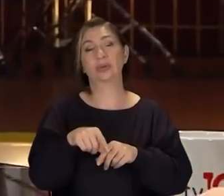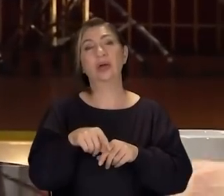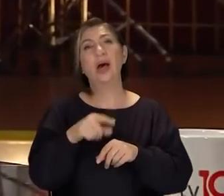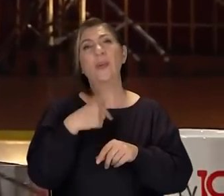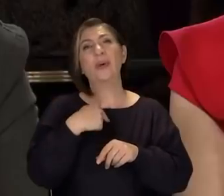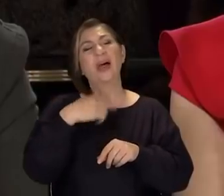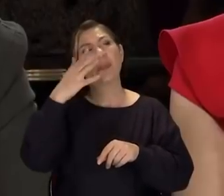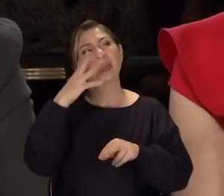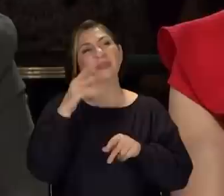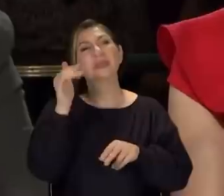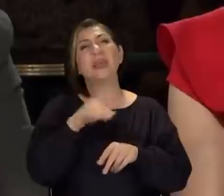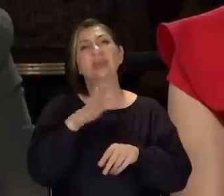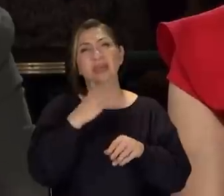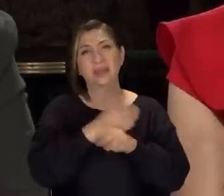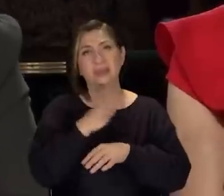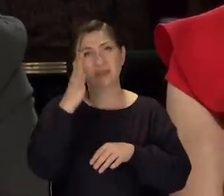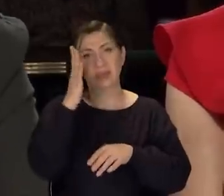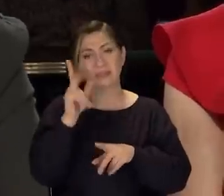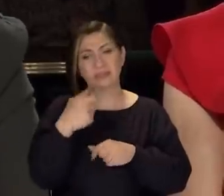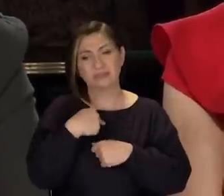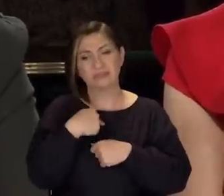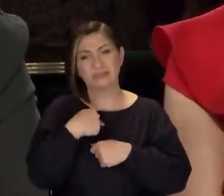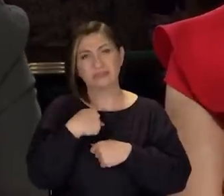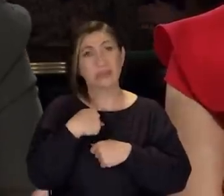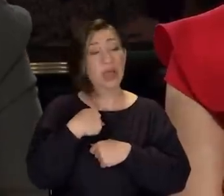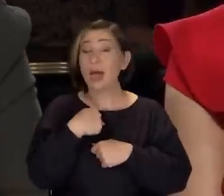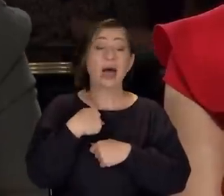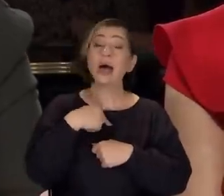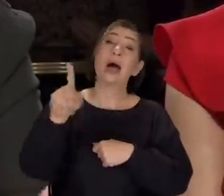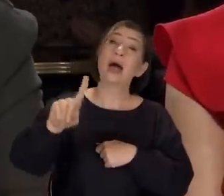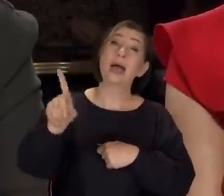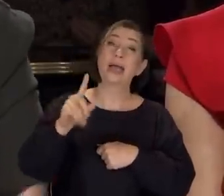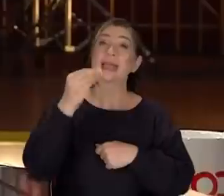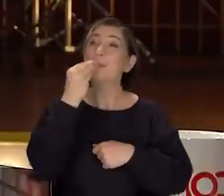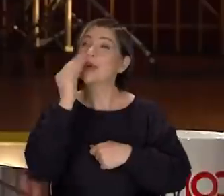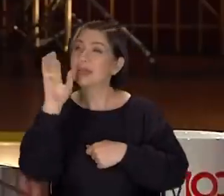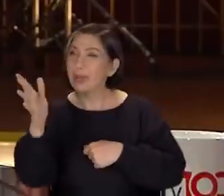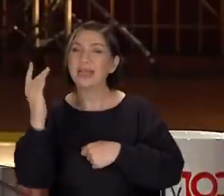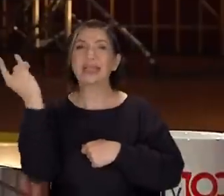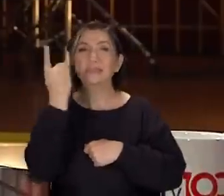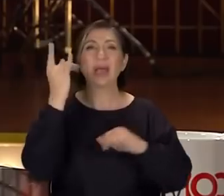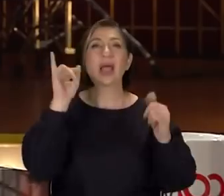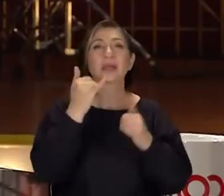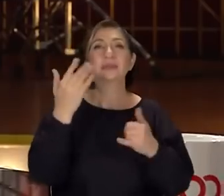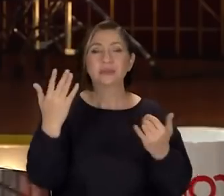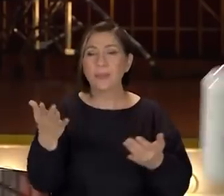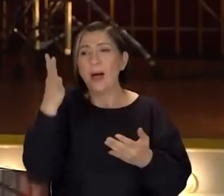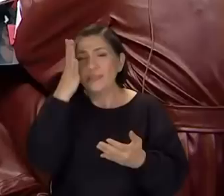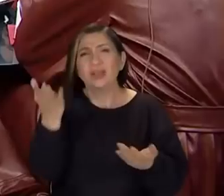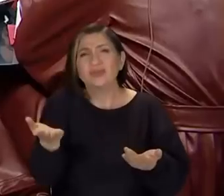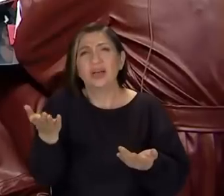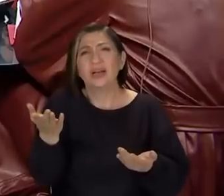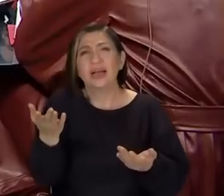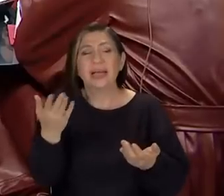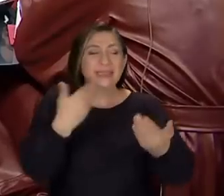sadece olmadı Geri zekalı ya gelmedi Gerçekten mi geri zekalıyım acaba Hayır değişmeye çıkmak gezmek eğlenmek Peki geri zekalı